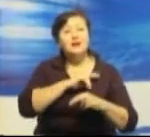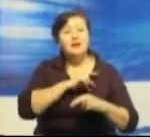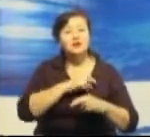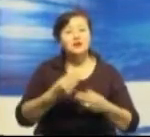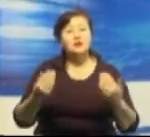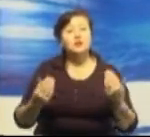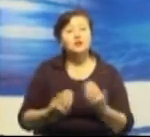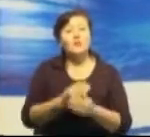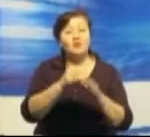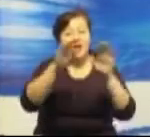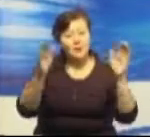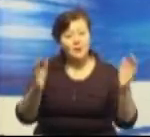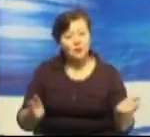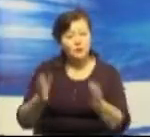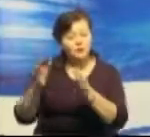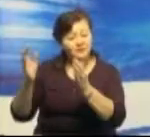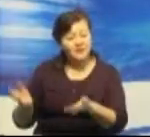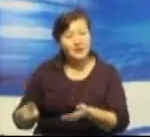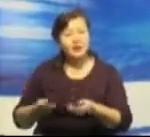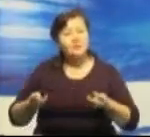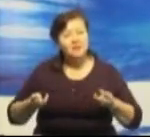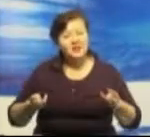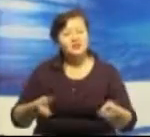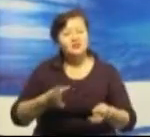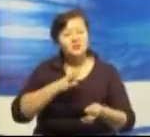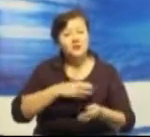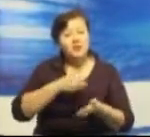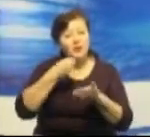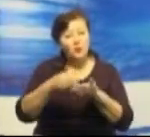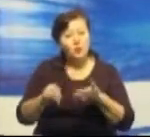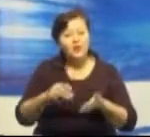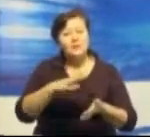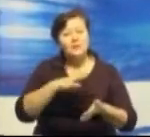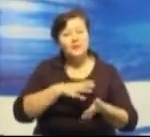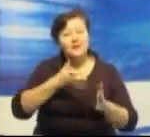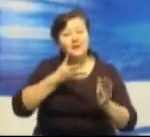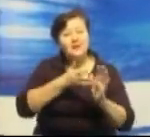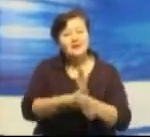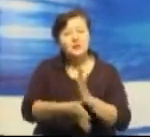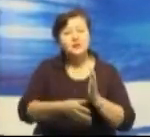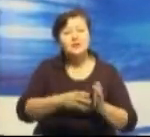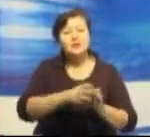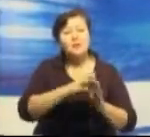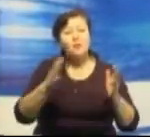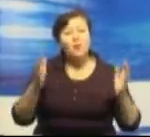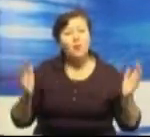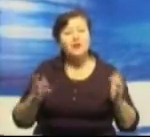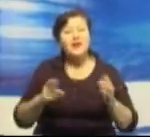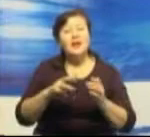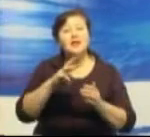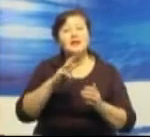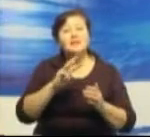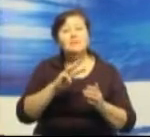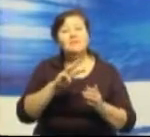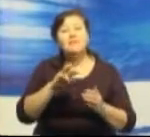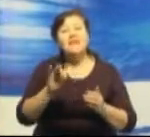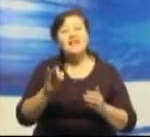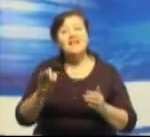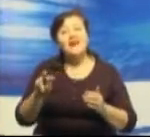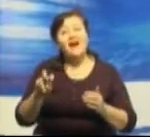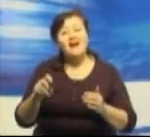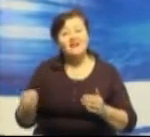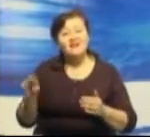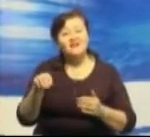оборудование. На эти цели из государственного бюджета были выделены миллиарды тенге. Сейчас проводимая поэтапная модернизация